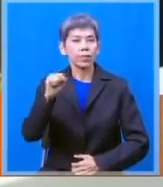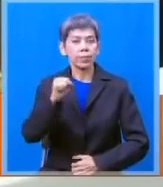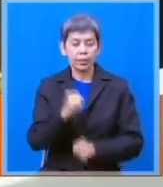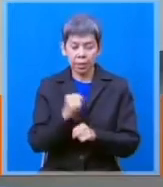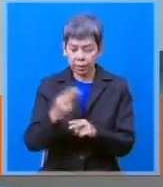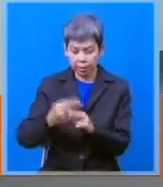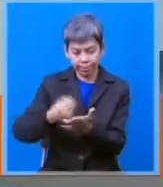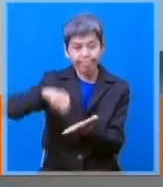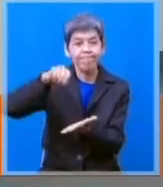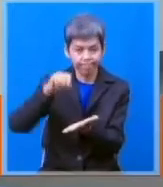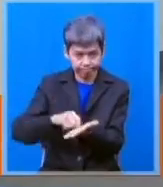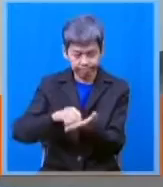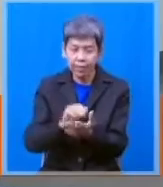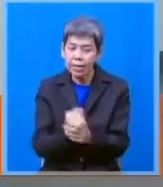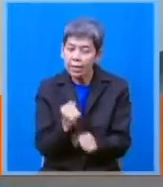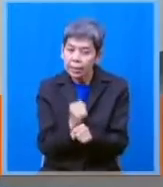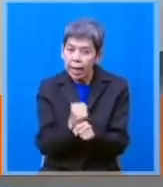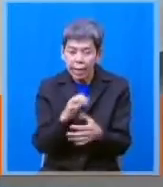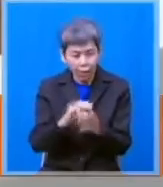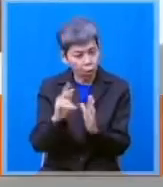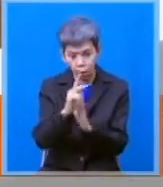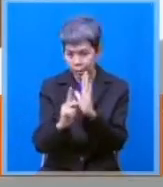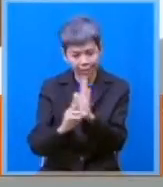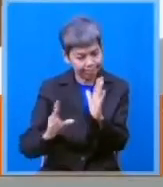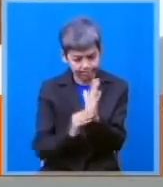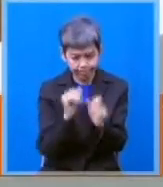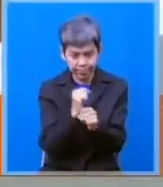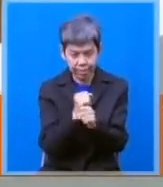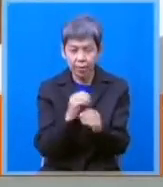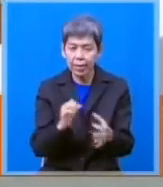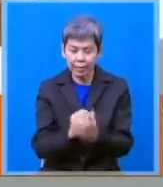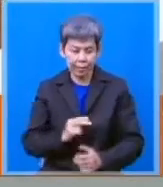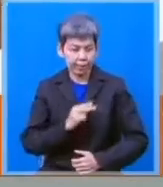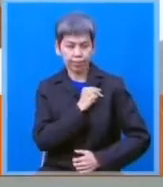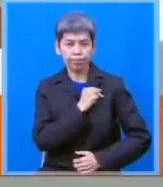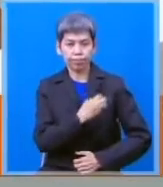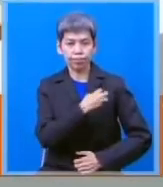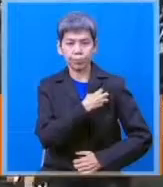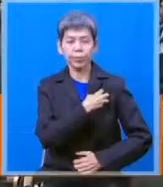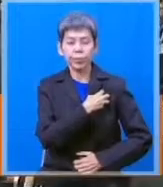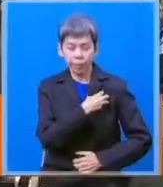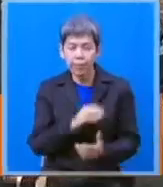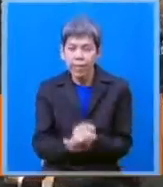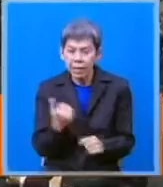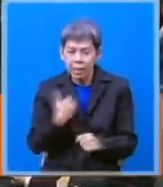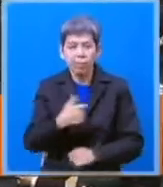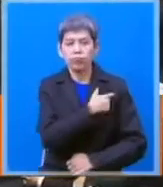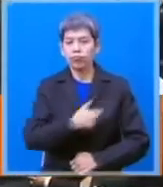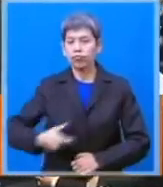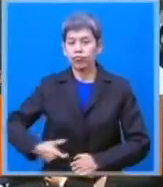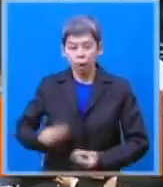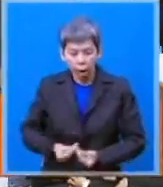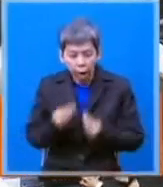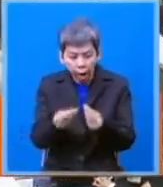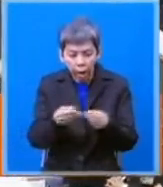ลงพระปรมาภิไธยเพื่อให้เป็นกฎหมายในเครื่องราชอิสริยาภรณ์ตระกูลอื่นที่พระมหากษัตริย์พระราชท